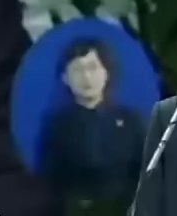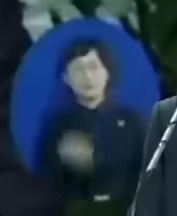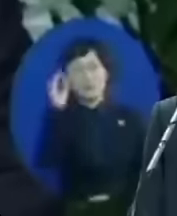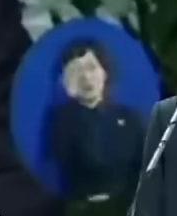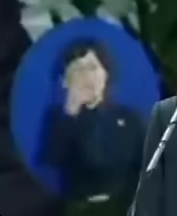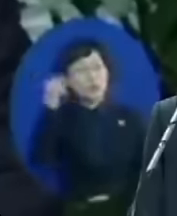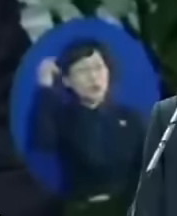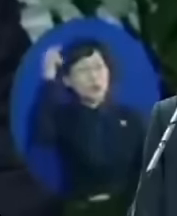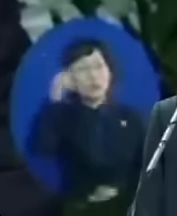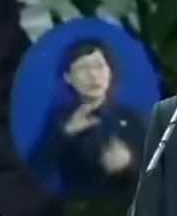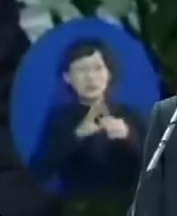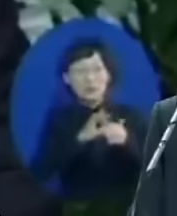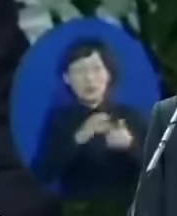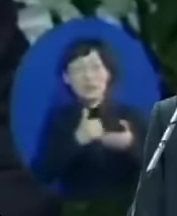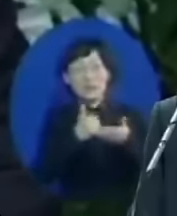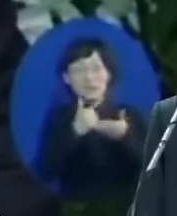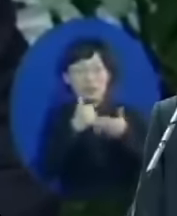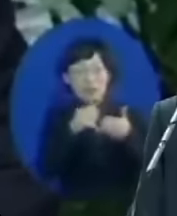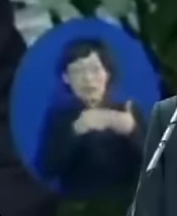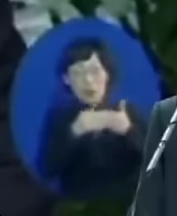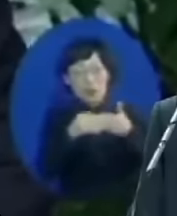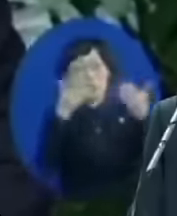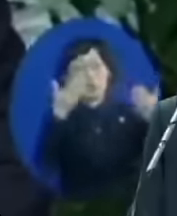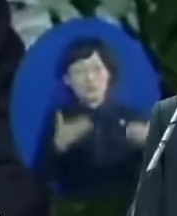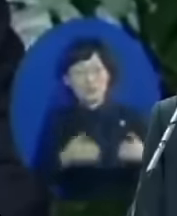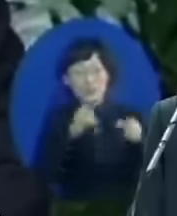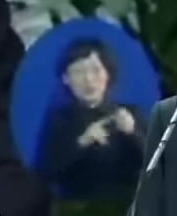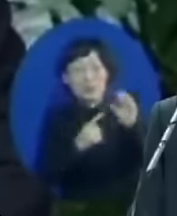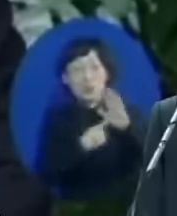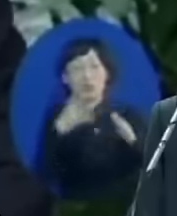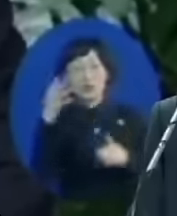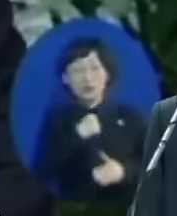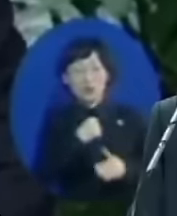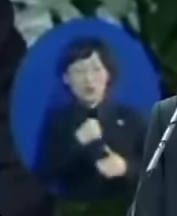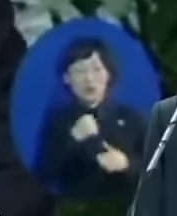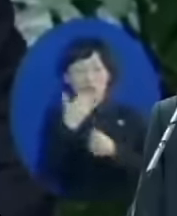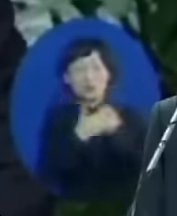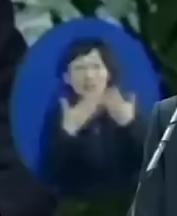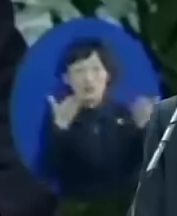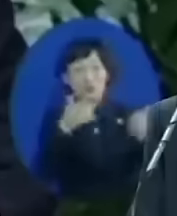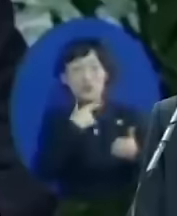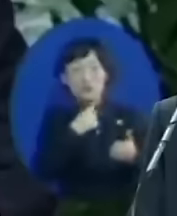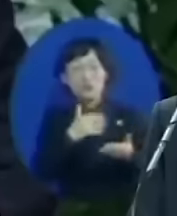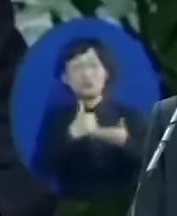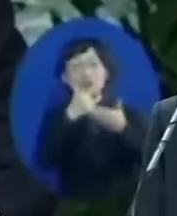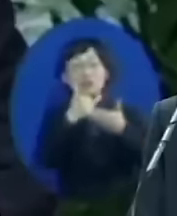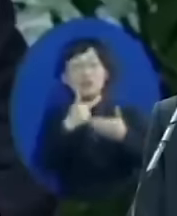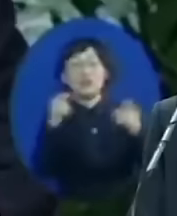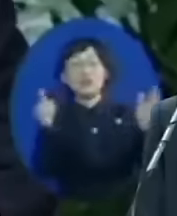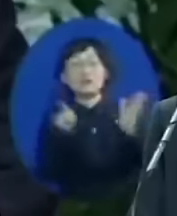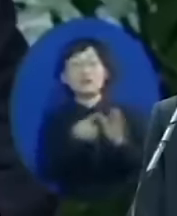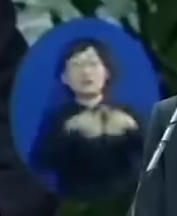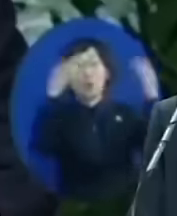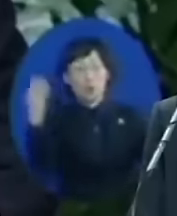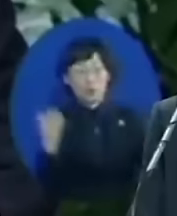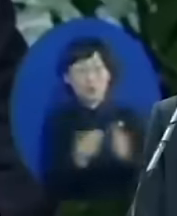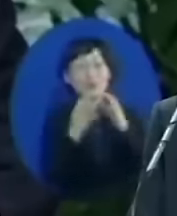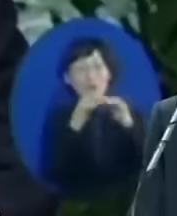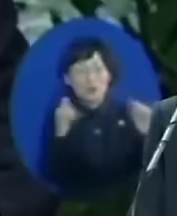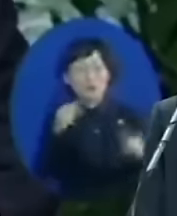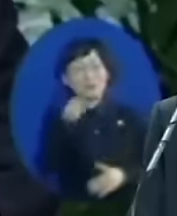성령님의 인도를 받는 길이란 제목으로 오늘 말씀을 나누고자 합니다. 주님을 믿는 모든 사람들은 다 그